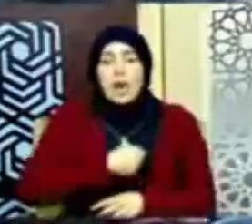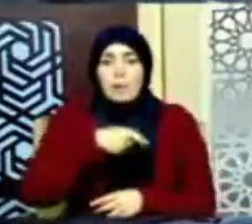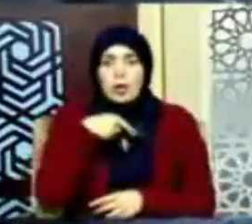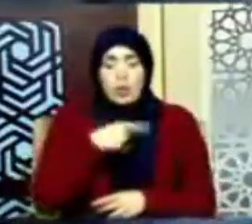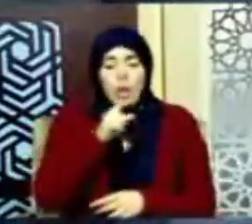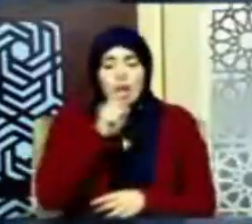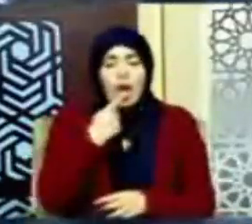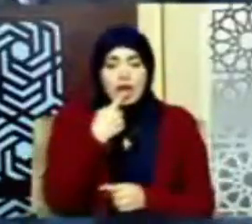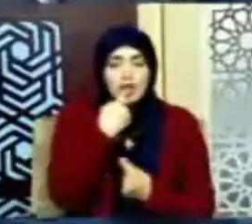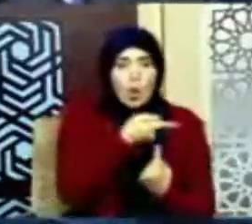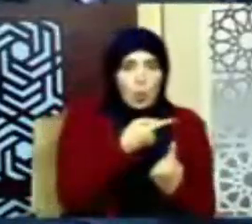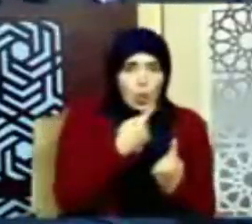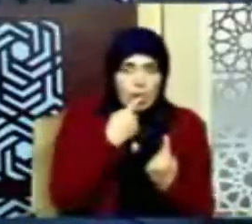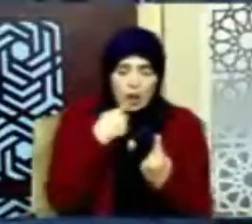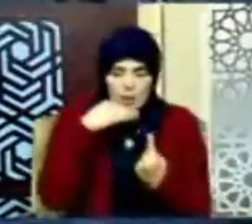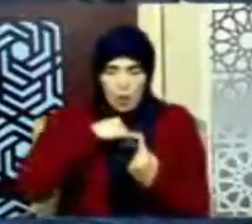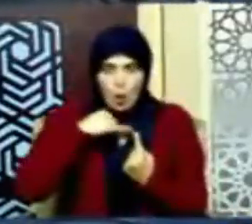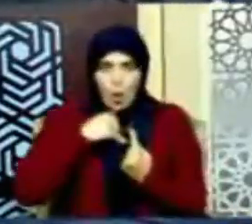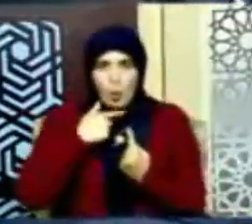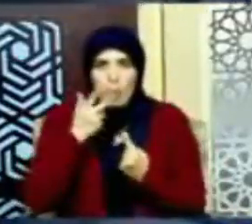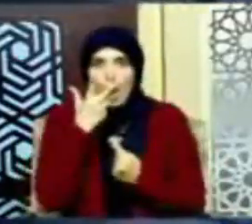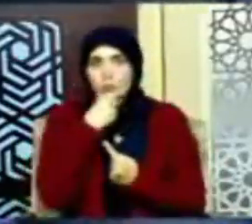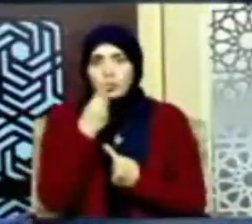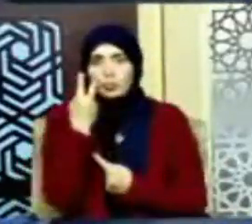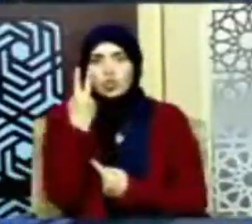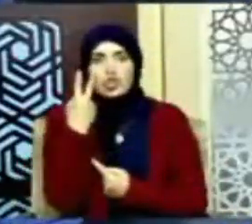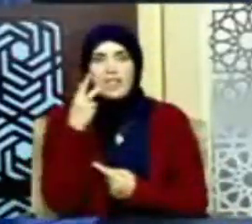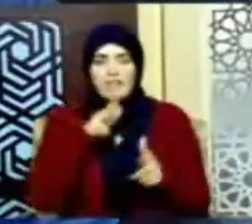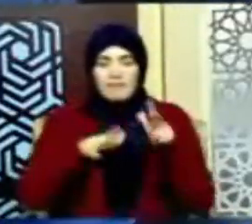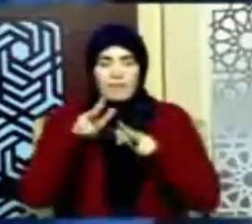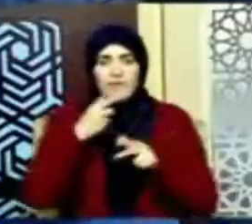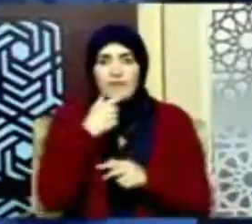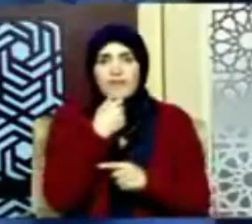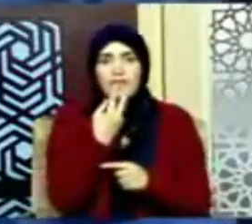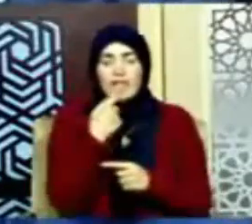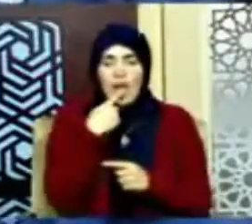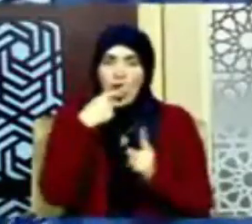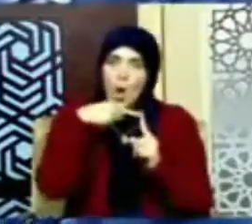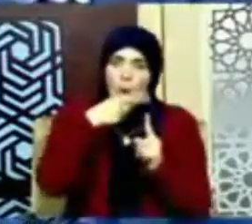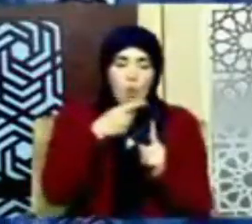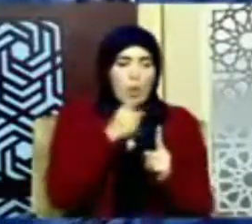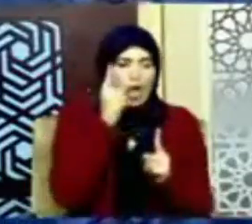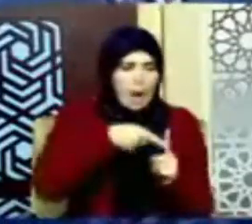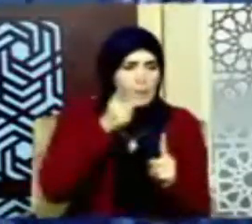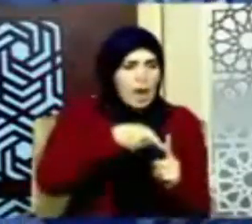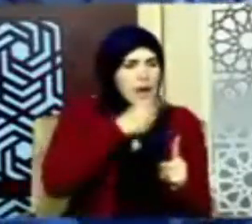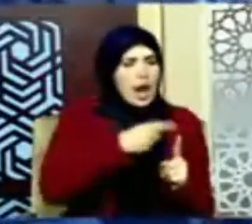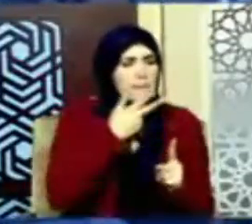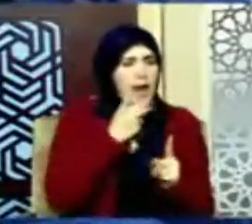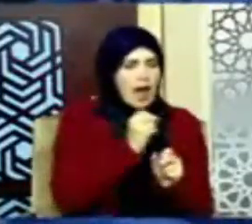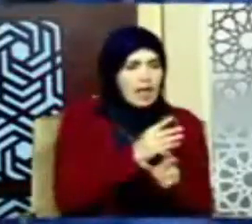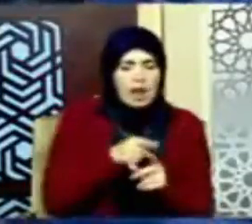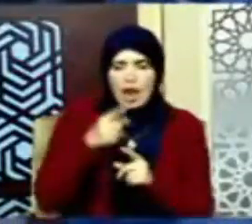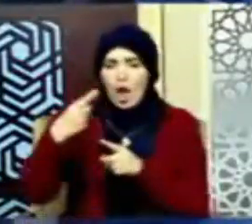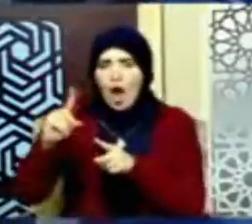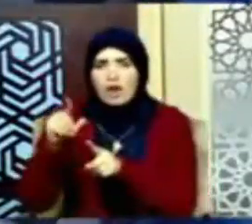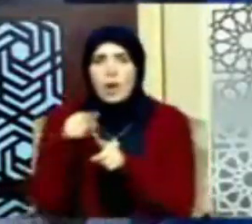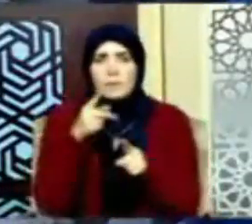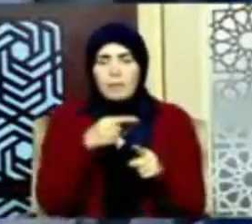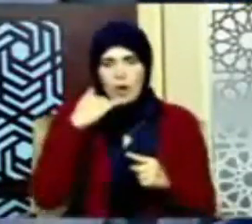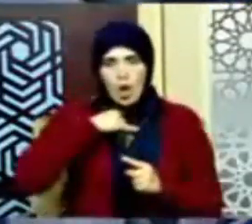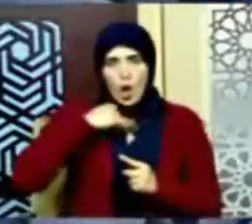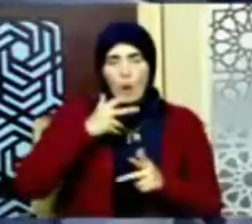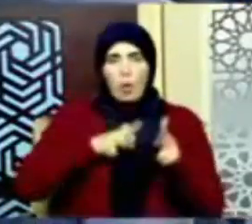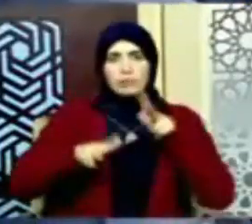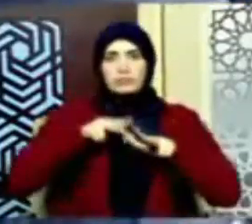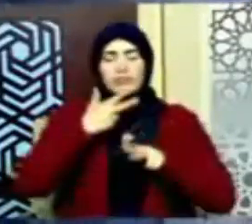الله أن تقولوا ما لا تفعلون. الإسلام دين اليسر، دين السماحة. ادعو إلى سبيل ربك بالحكمة